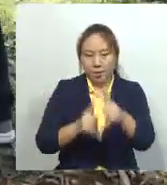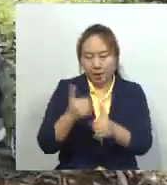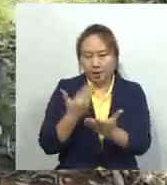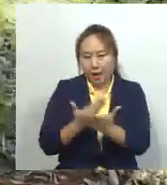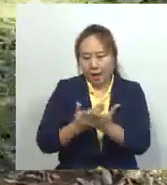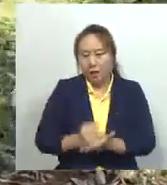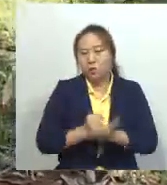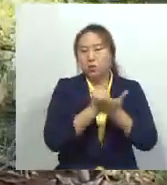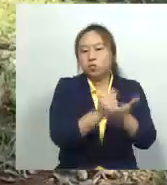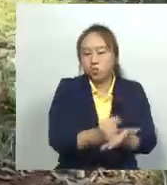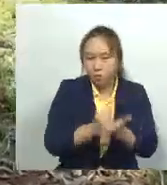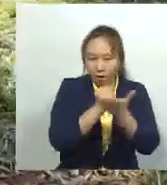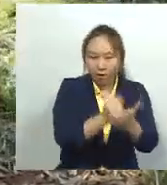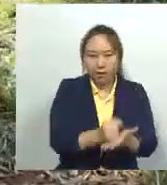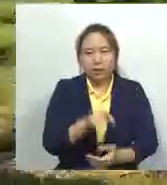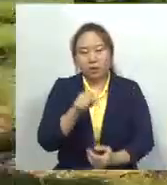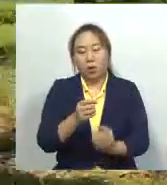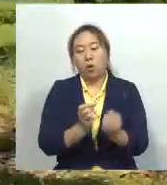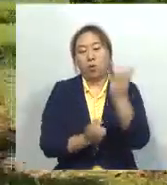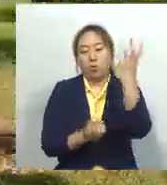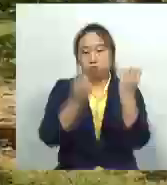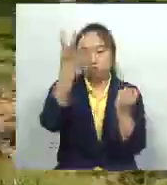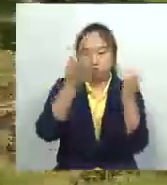ให้แก่ชาวสวนทุเรียนดินภูเขาไฟโชคสมป